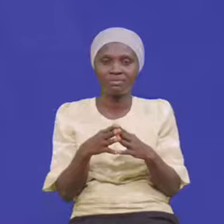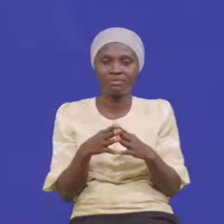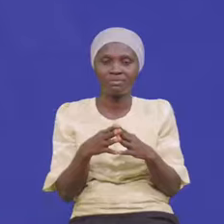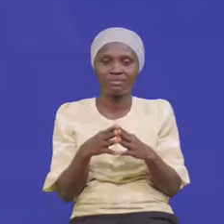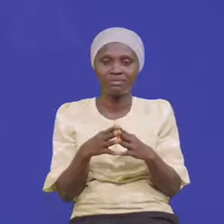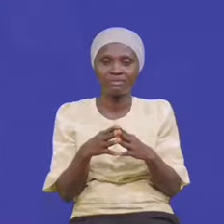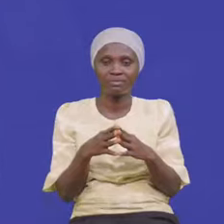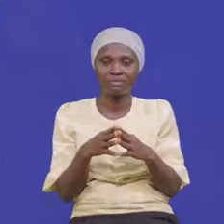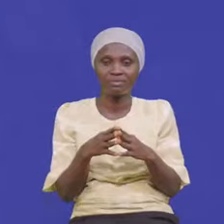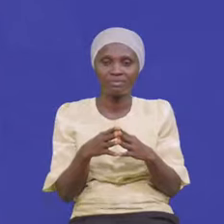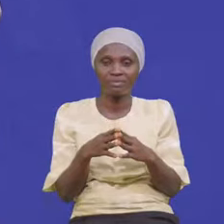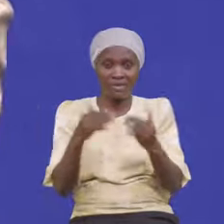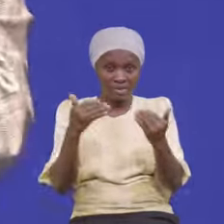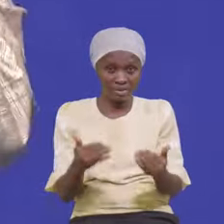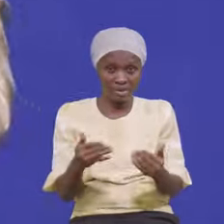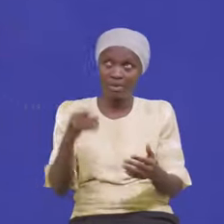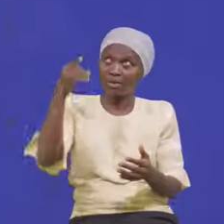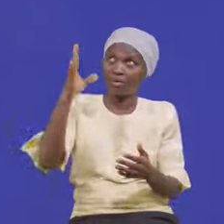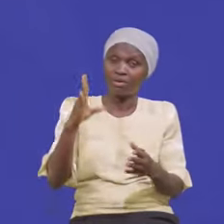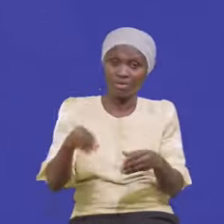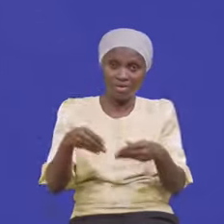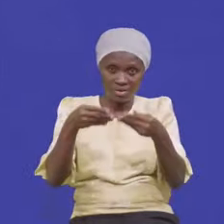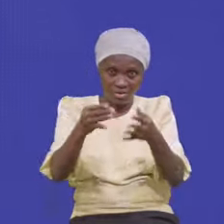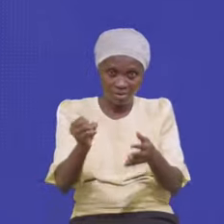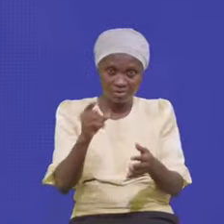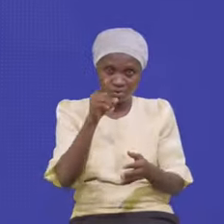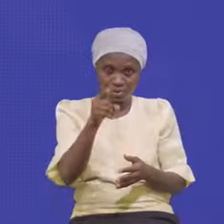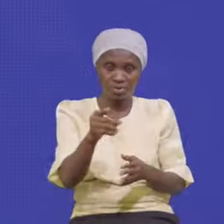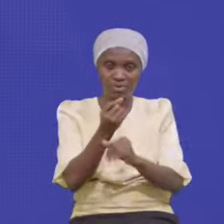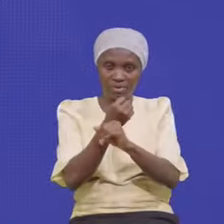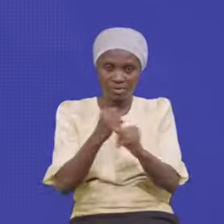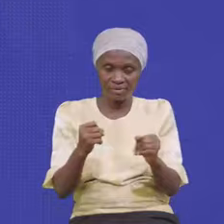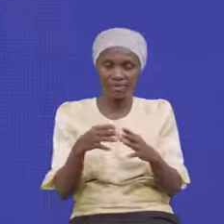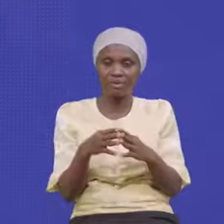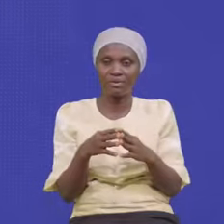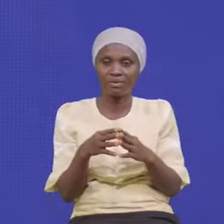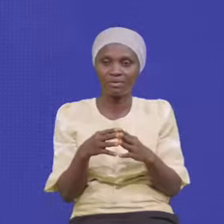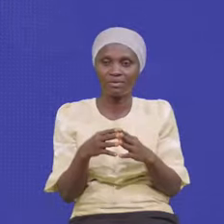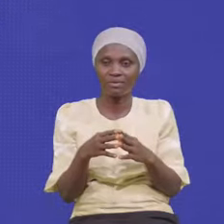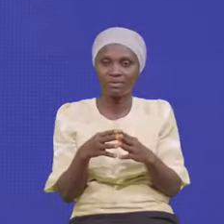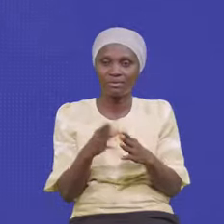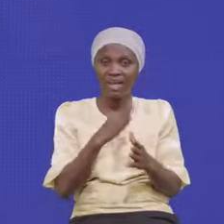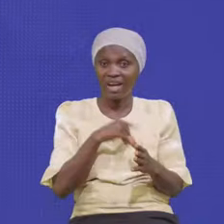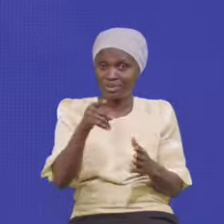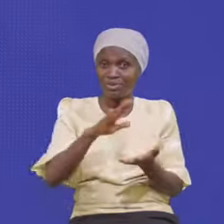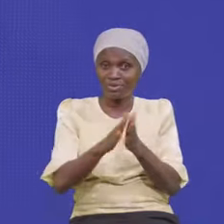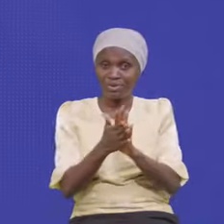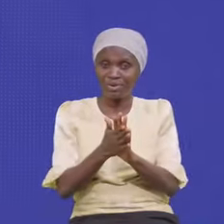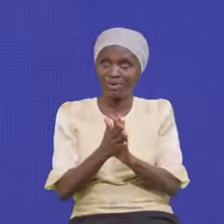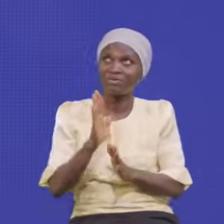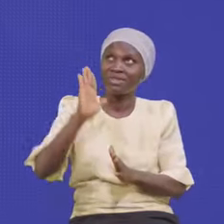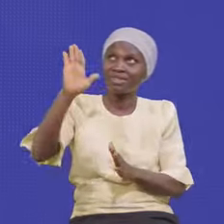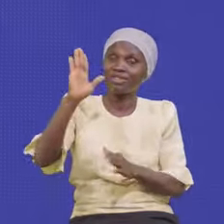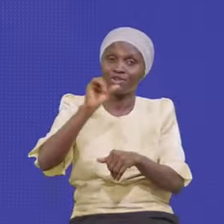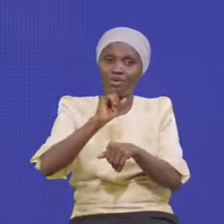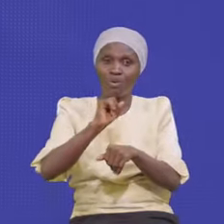కావు. But now God gives you salvation. కానీ ఇప్పుడు ప్రభు మీకు రక్షణ ఇచ్చిన తరువాత is workmanship. మీరు